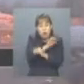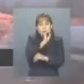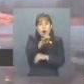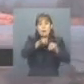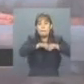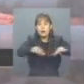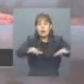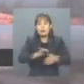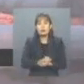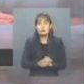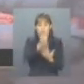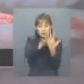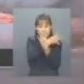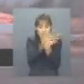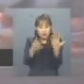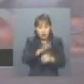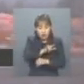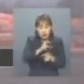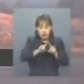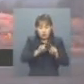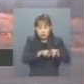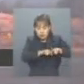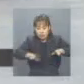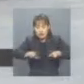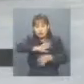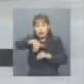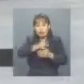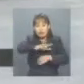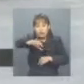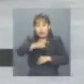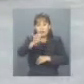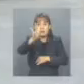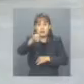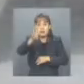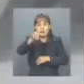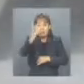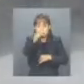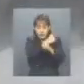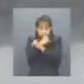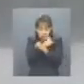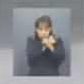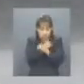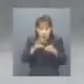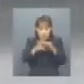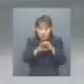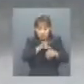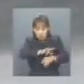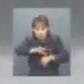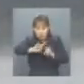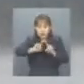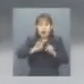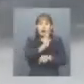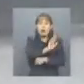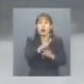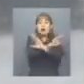างบินเหลือเพียงร้อยละ70จากเที่ยวบินทั้งหมดเพื่อป้องกันไม่ให้สนามบินคับคั่งจากการเดินทางล่าช้าหรือการยกเลิกเ